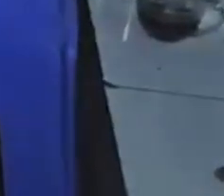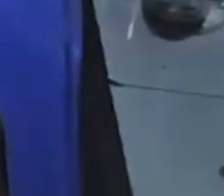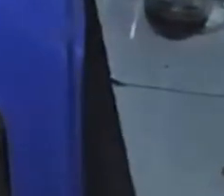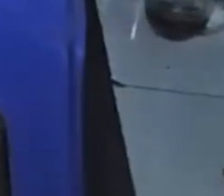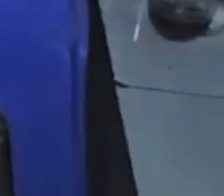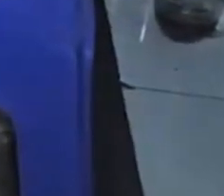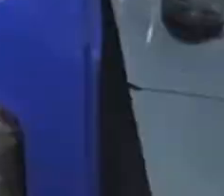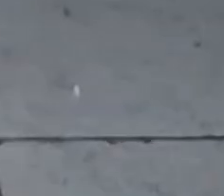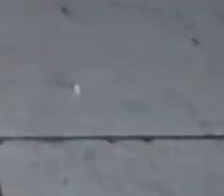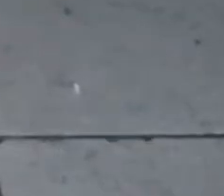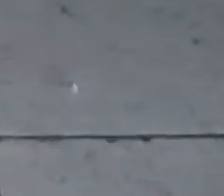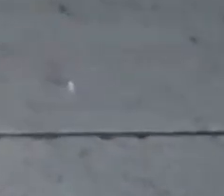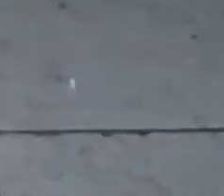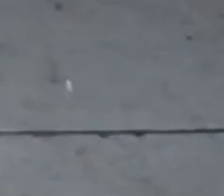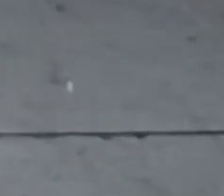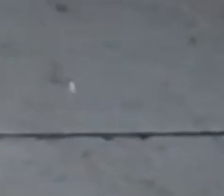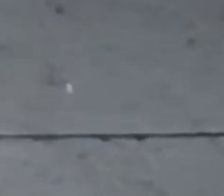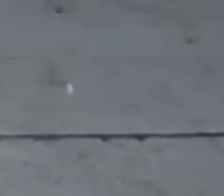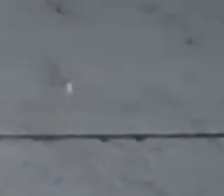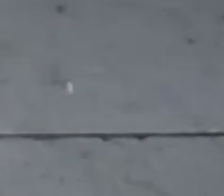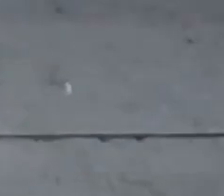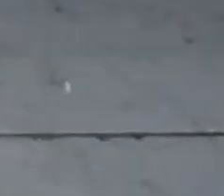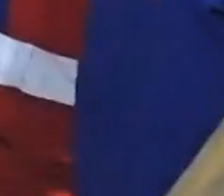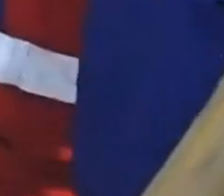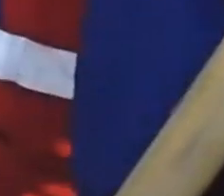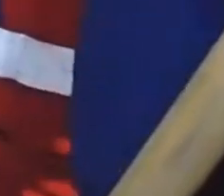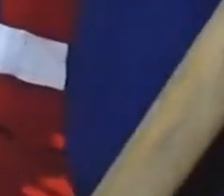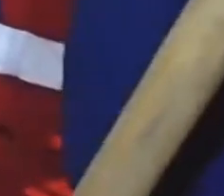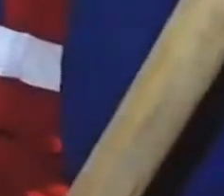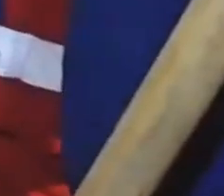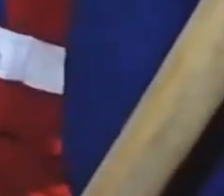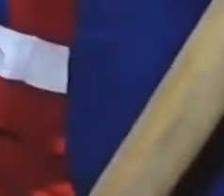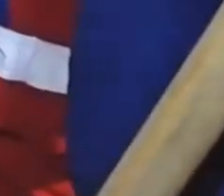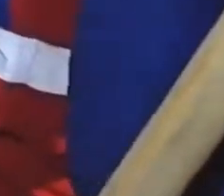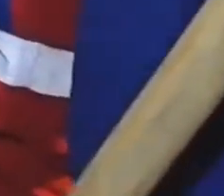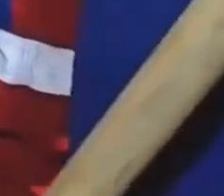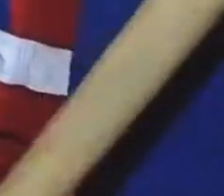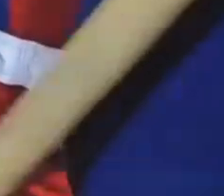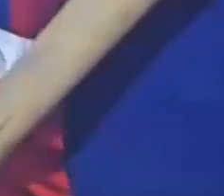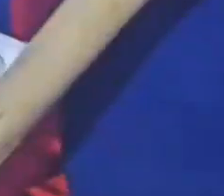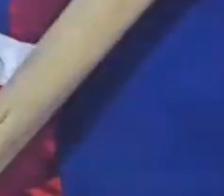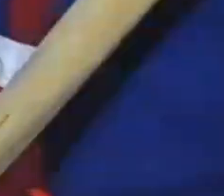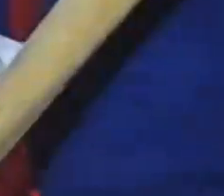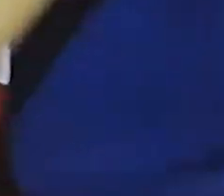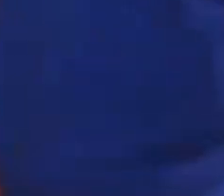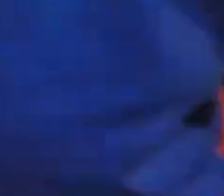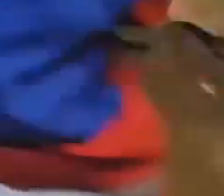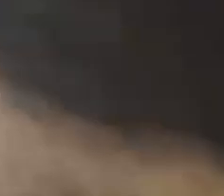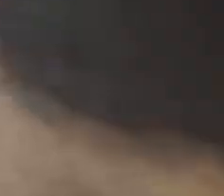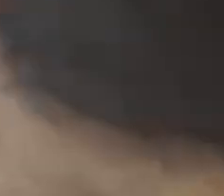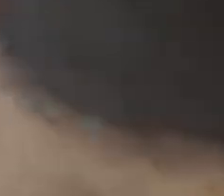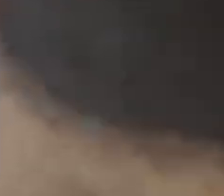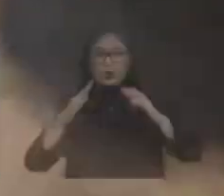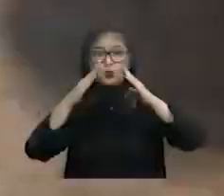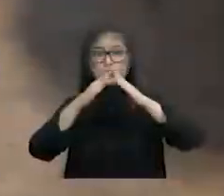di bagian tangan sementara sang pemilik digigit di bagian kaki. Kera peliharaan ini lepas saat pemiliknya membersihkan teras rumah dan